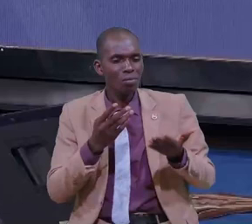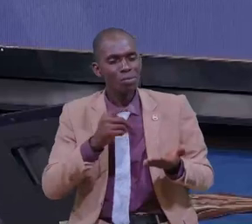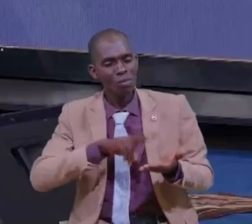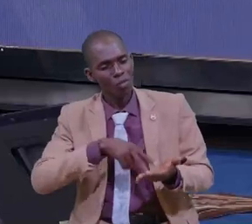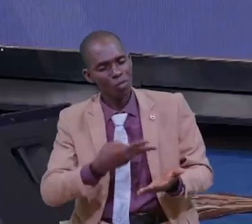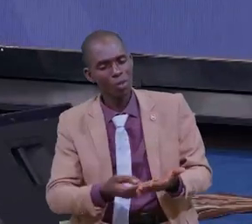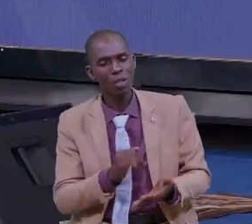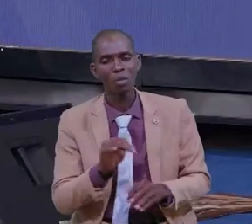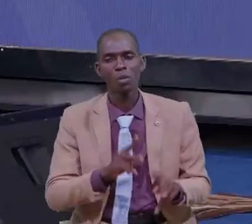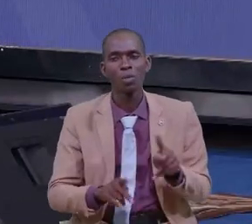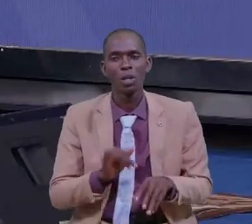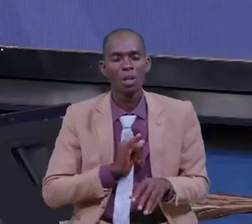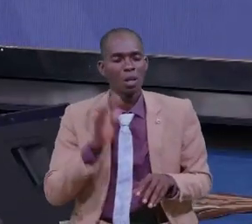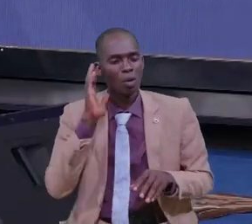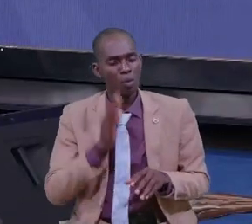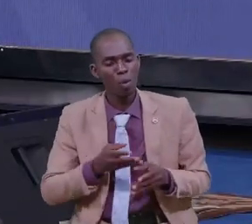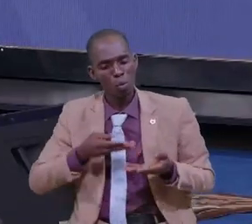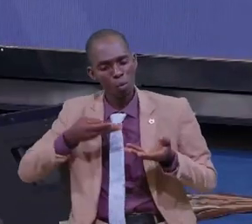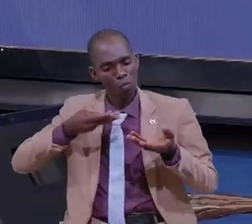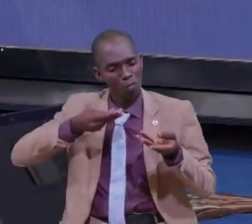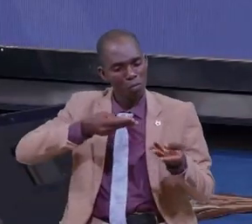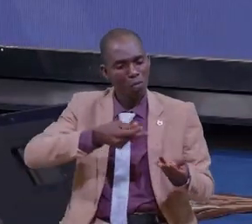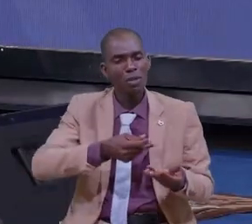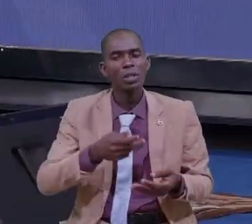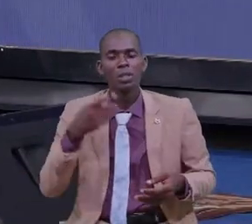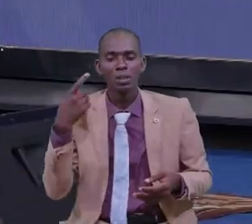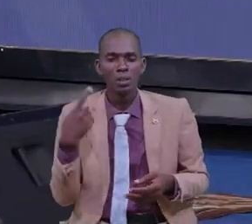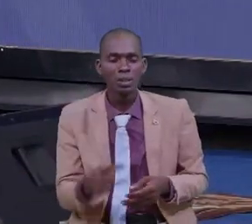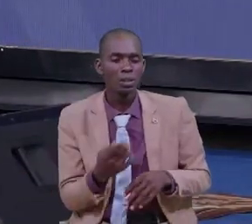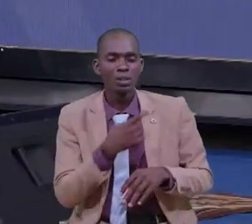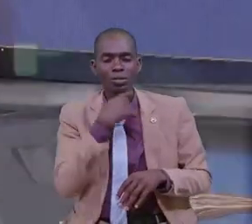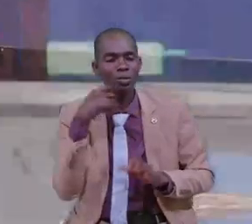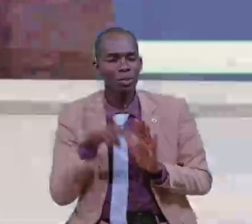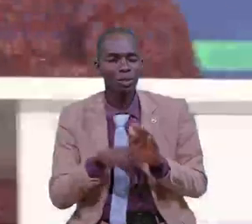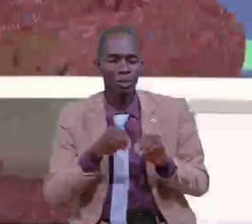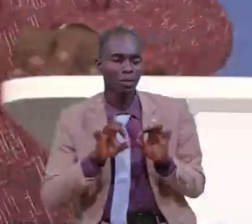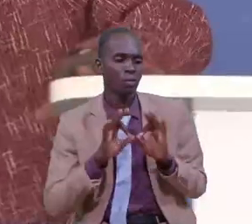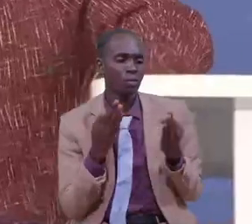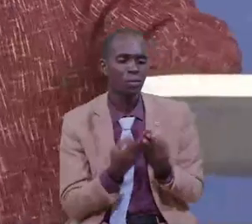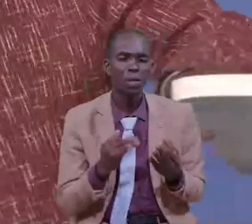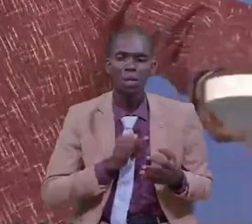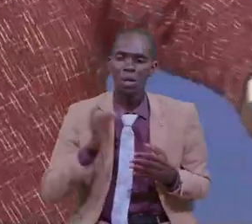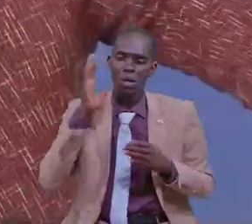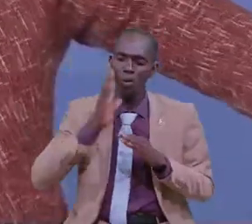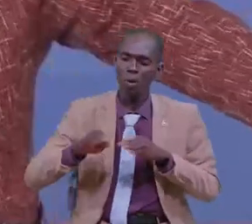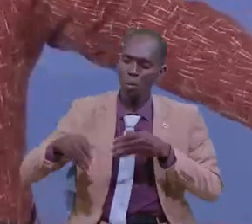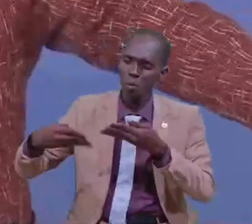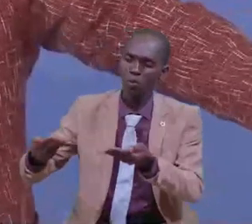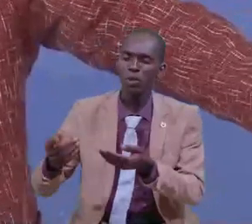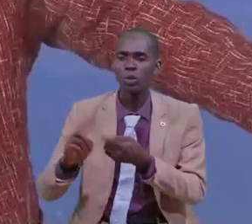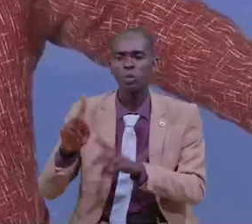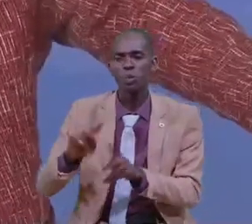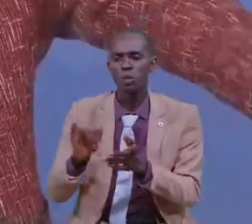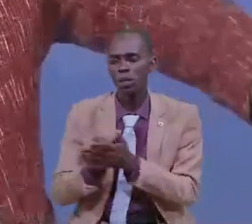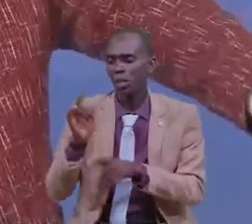Je vais relever ceux qui sont foulés aux pieds. Je vais arroser le désert.